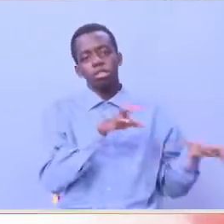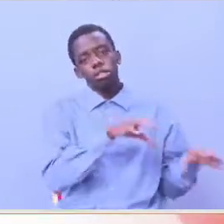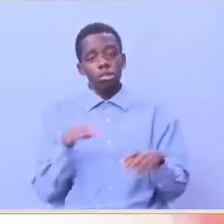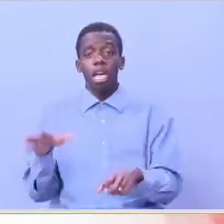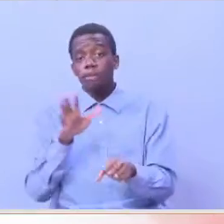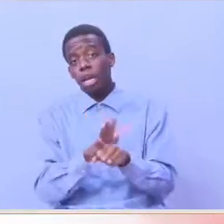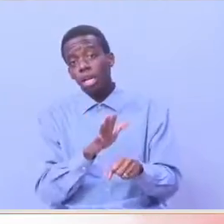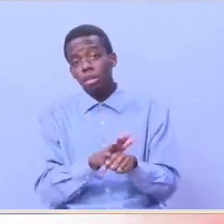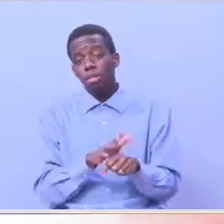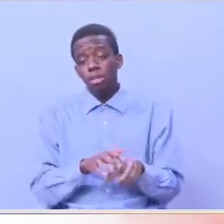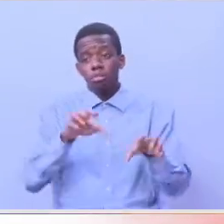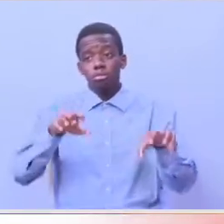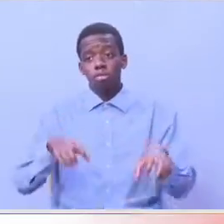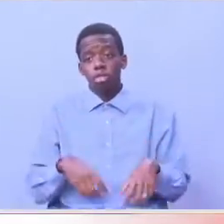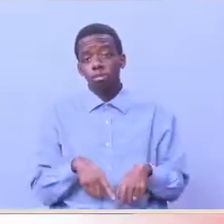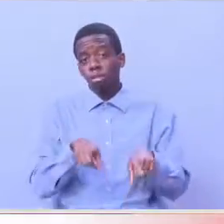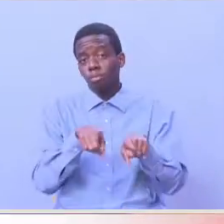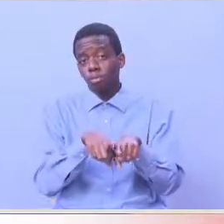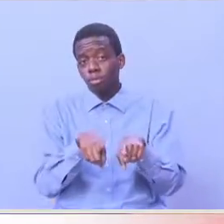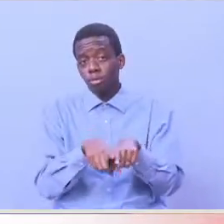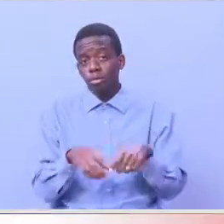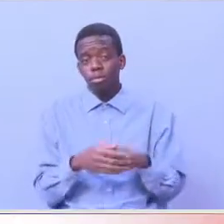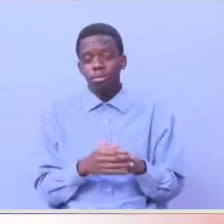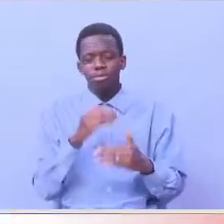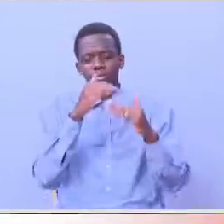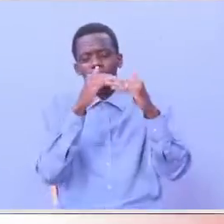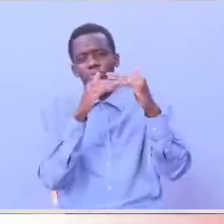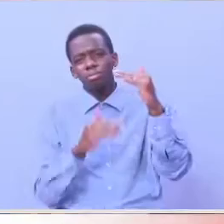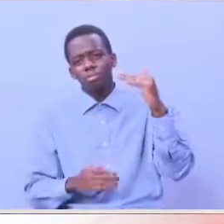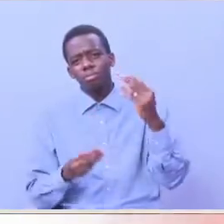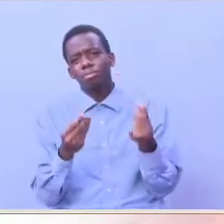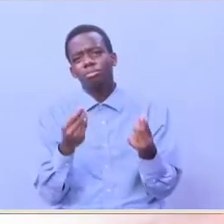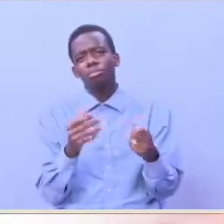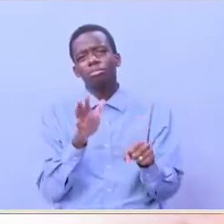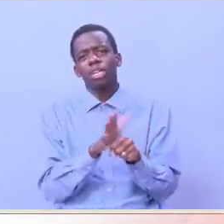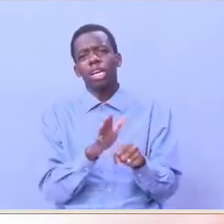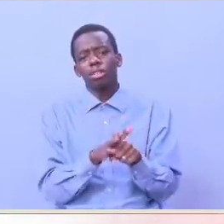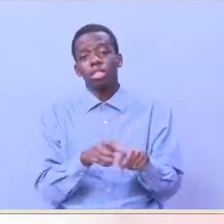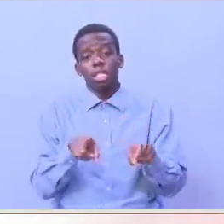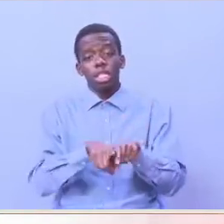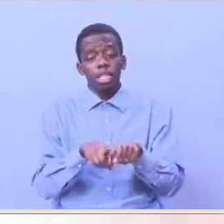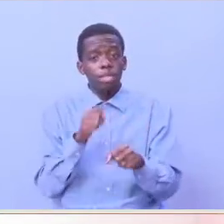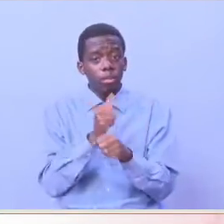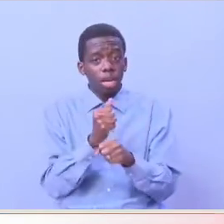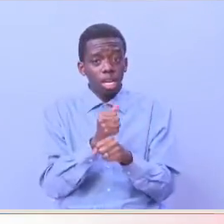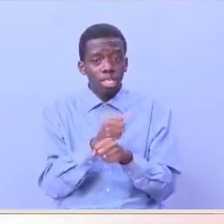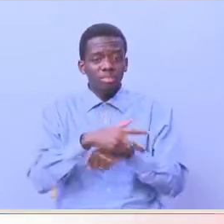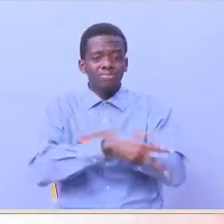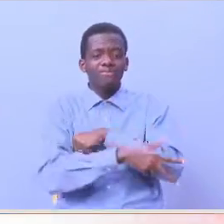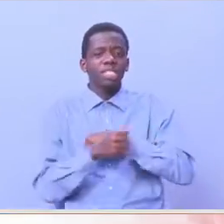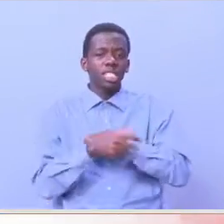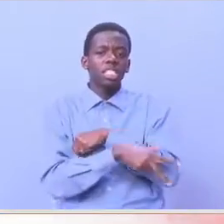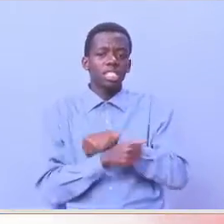wetu kwa sababu bei ya mazao yetu iko chini. Pia wenye tunafanya kazi tunanyanyaswa kwa sababu hakuna mahali